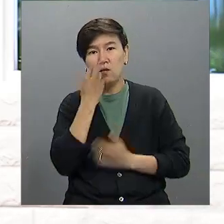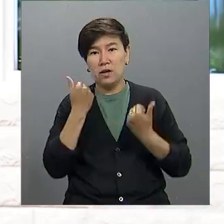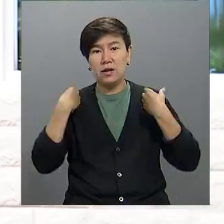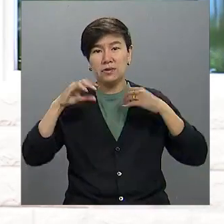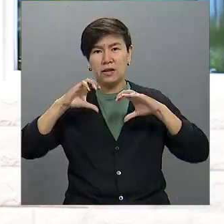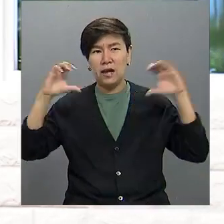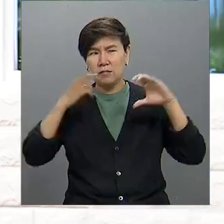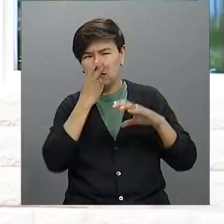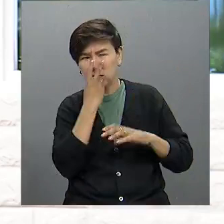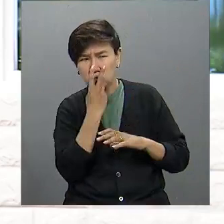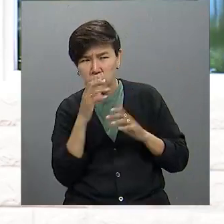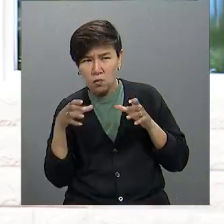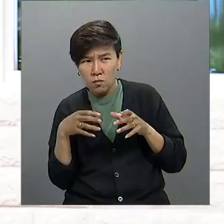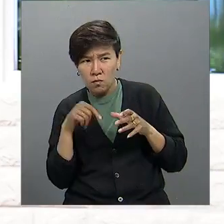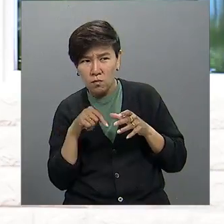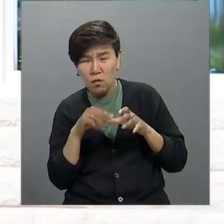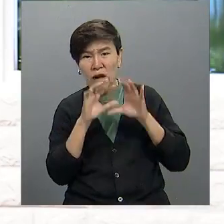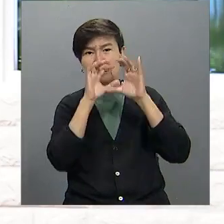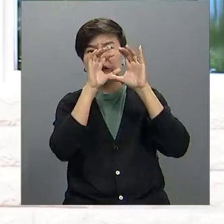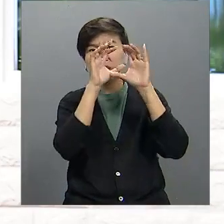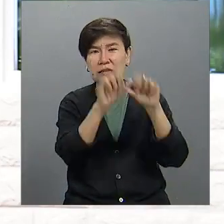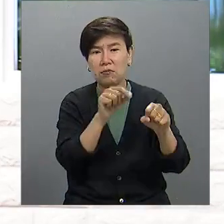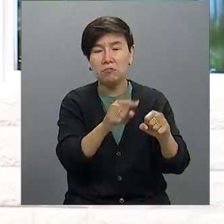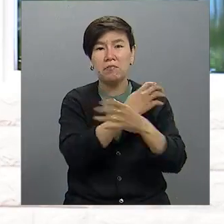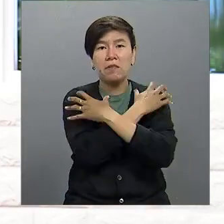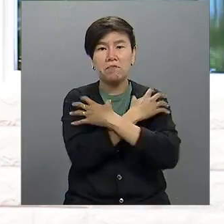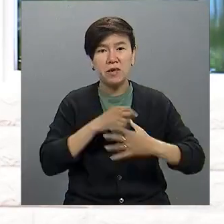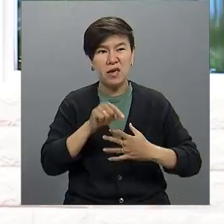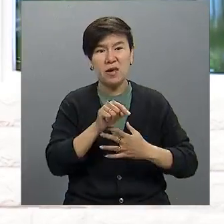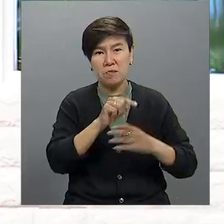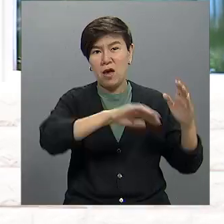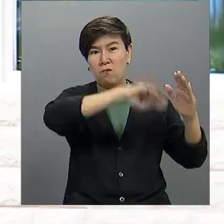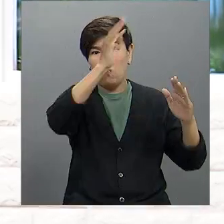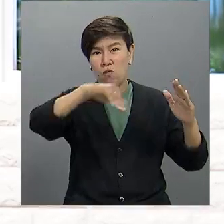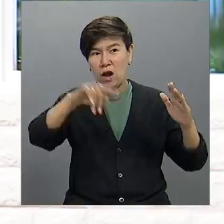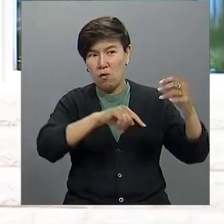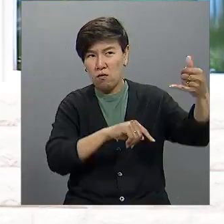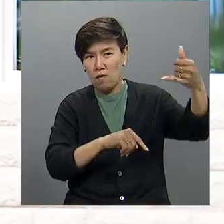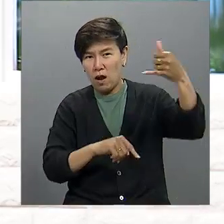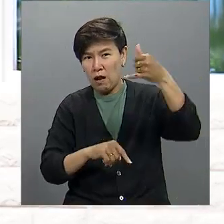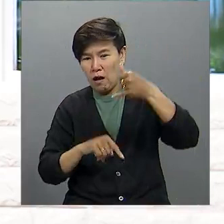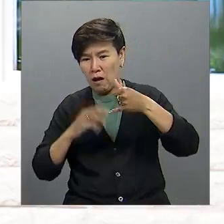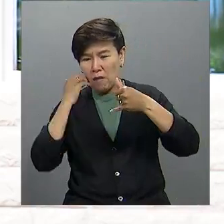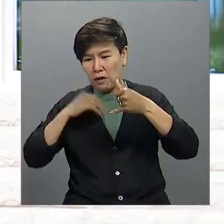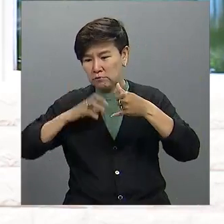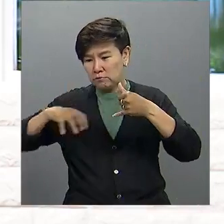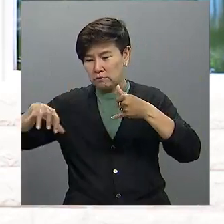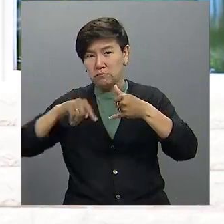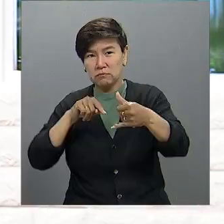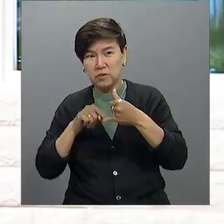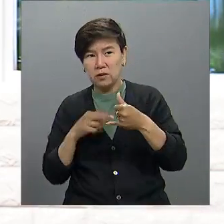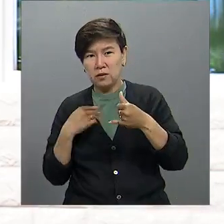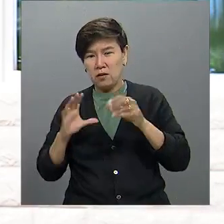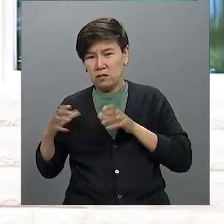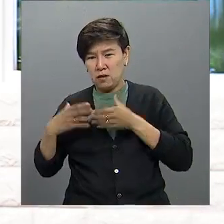ที่ลงมาแล้วทำให้ชาวบ้านเขาหวาดกลัวทีนี้ภารกิจในการไปสกัดจับเนี่ยค่ะแหมถ้าเพลียงพล้ำเนี่ยนะคะอาจจะ